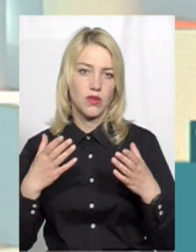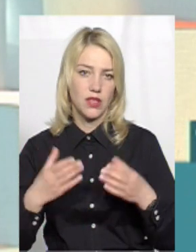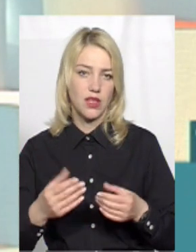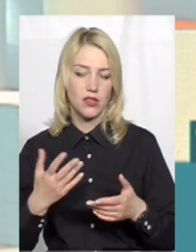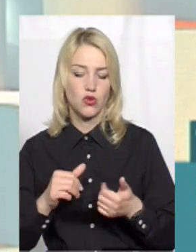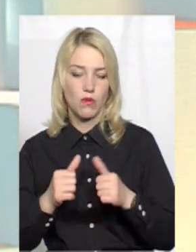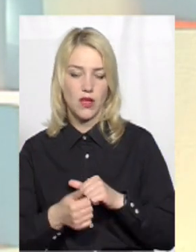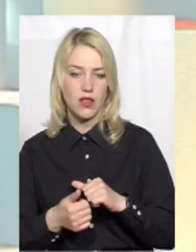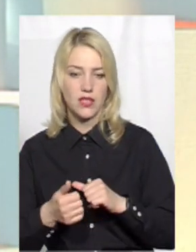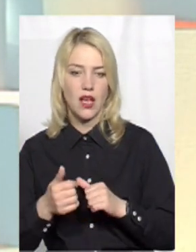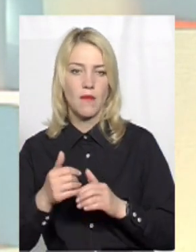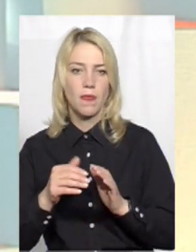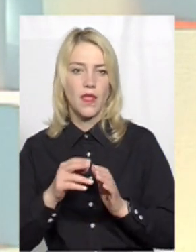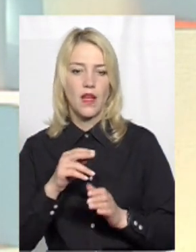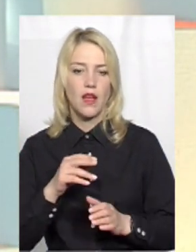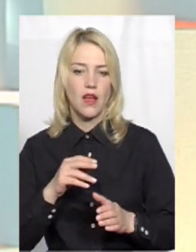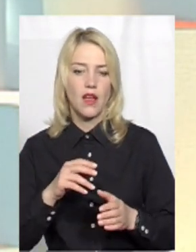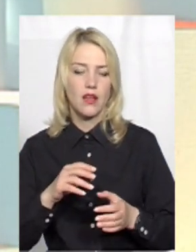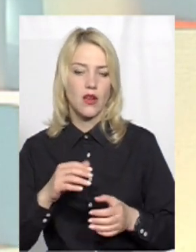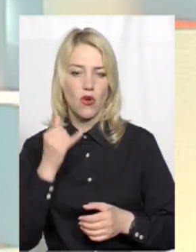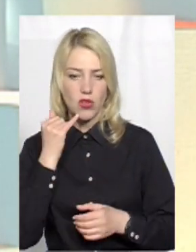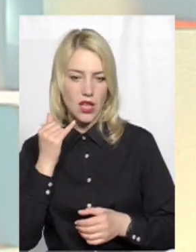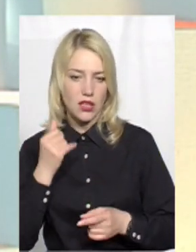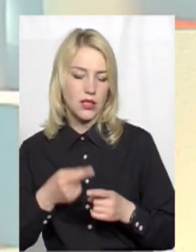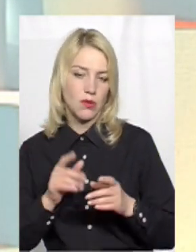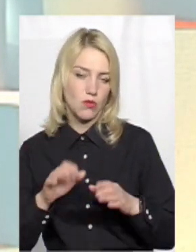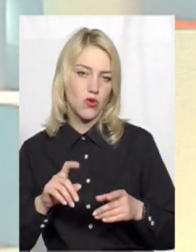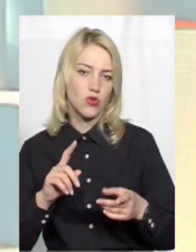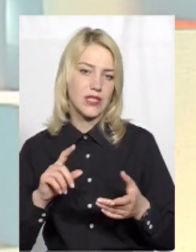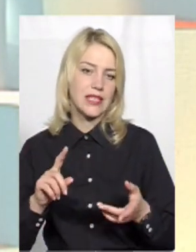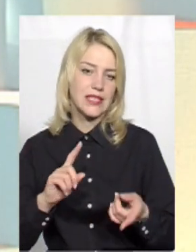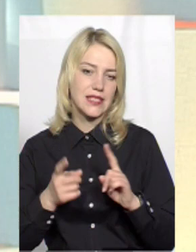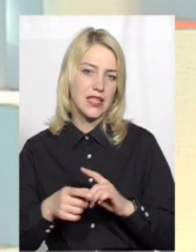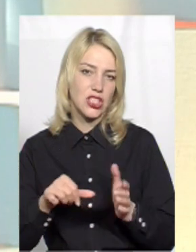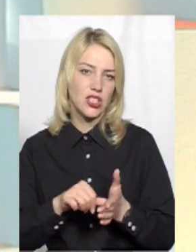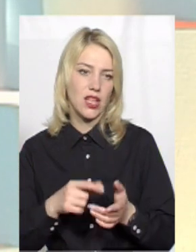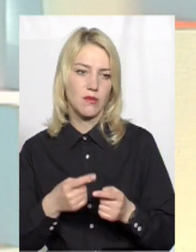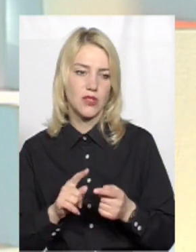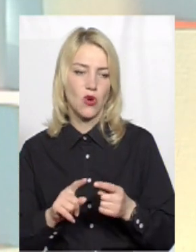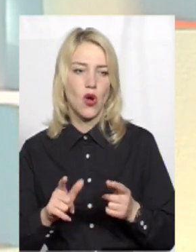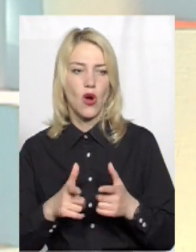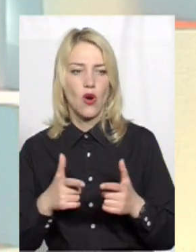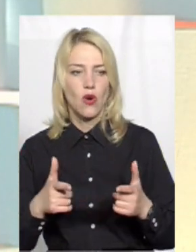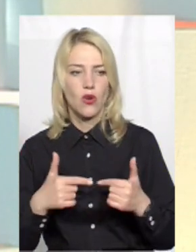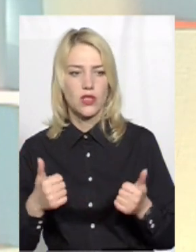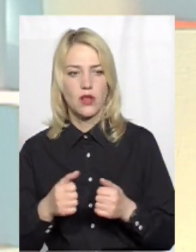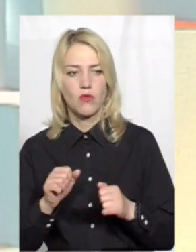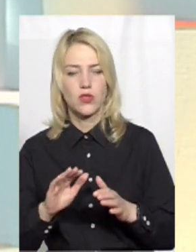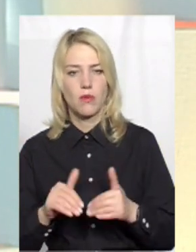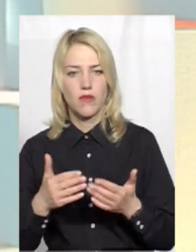обмінялися контактами, вони можуть стати членами тієї організації чи допомогти запропонувати свою там волонтерську